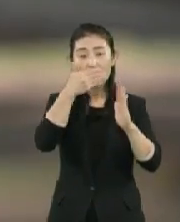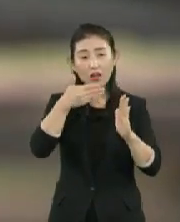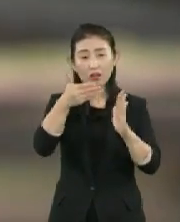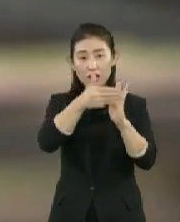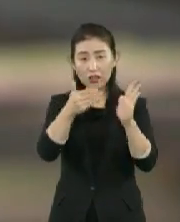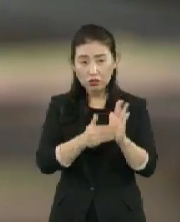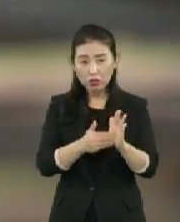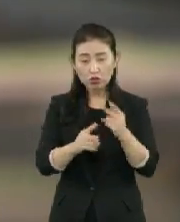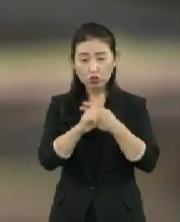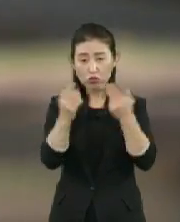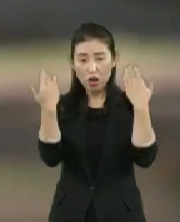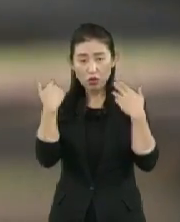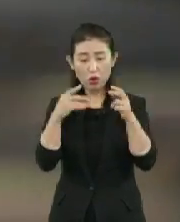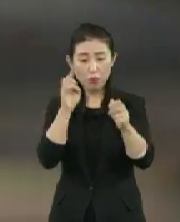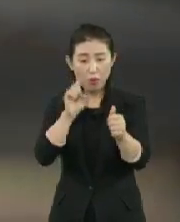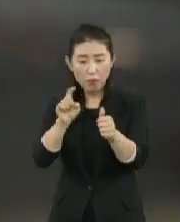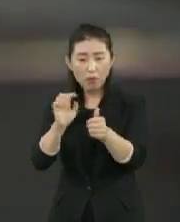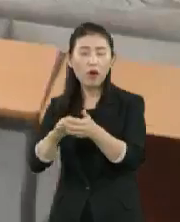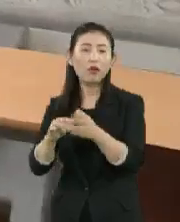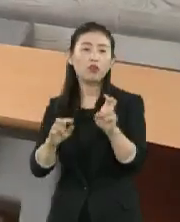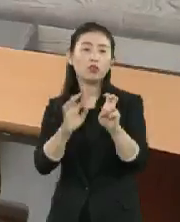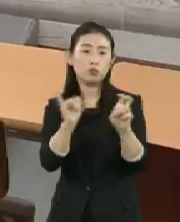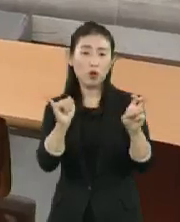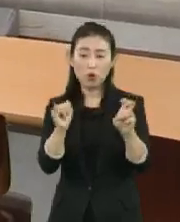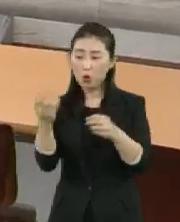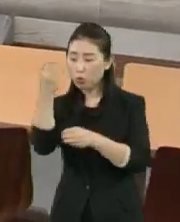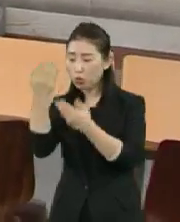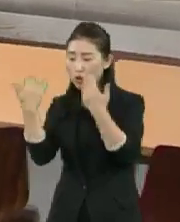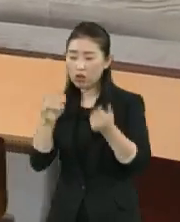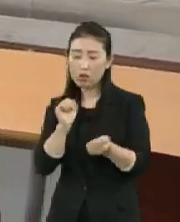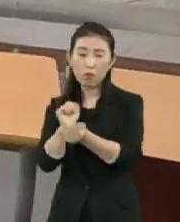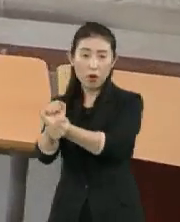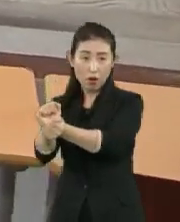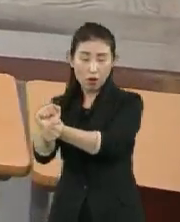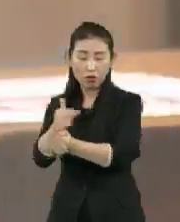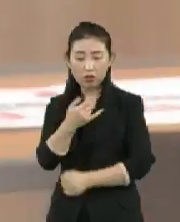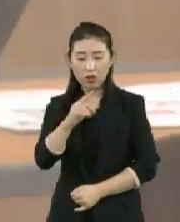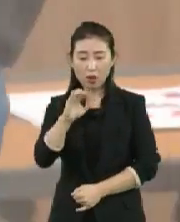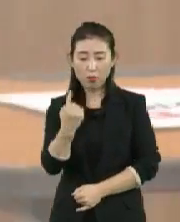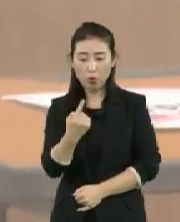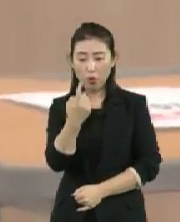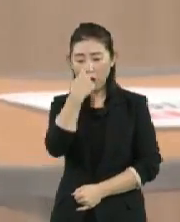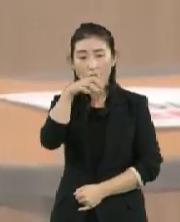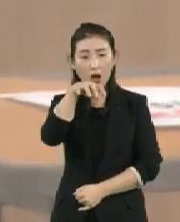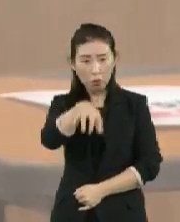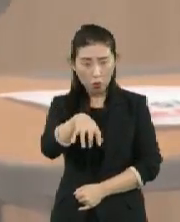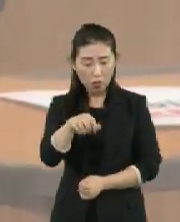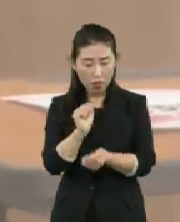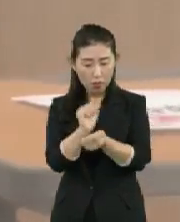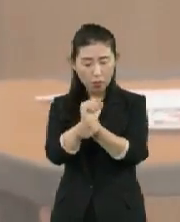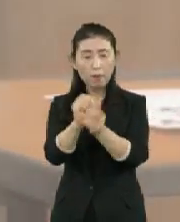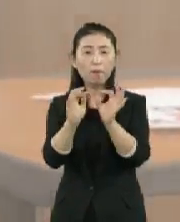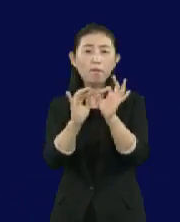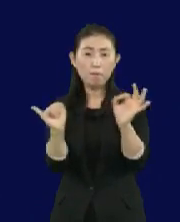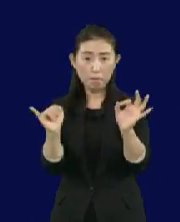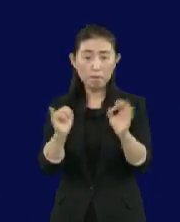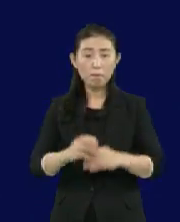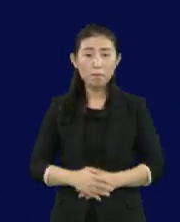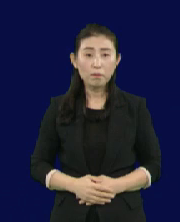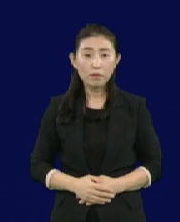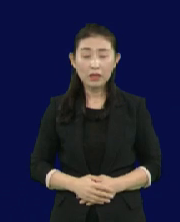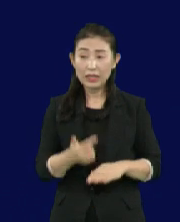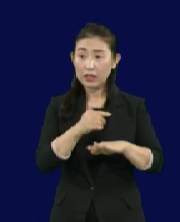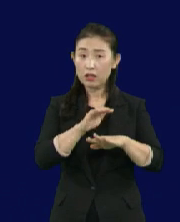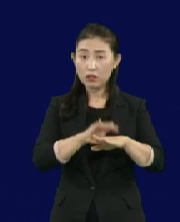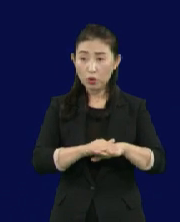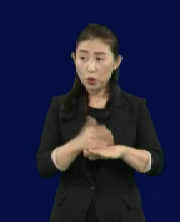중학교도 20명을 넘겨 인근 고등학교까지 퍼졌고 내포 신도시의 학원에서도 10여 명이 감염됐습니다.